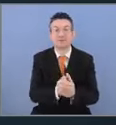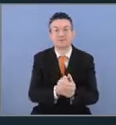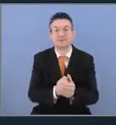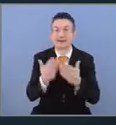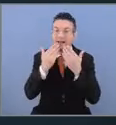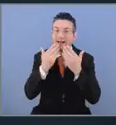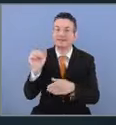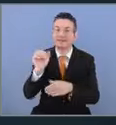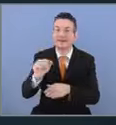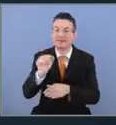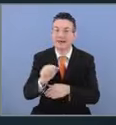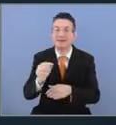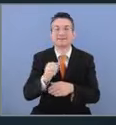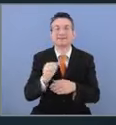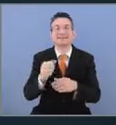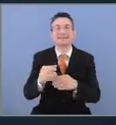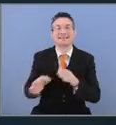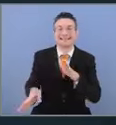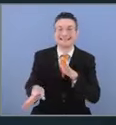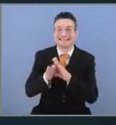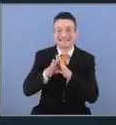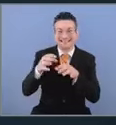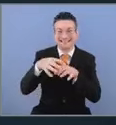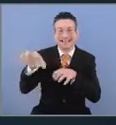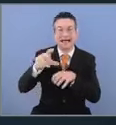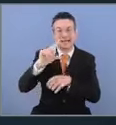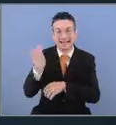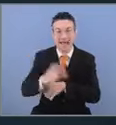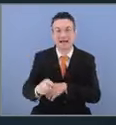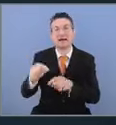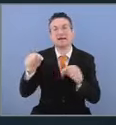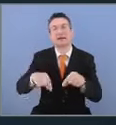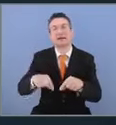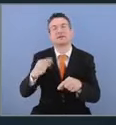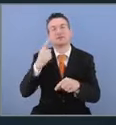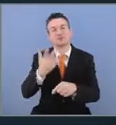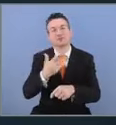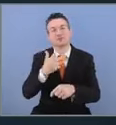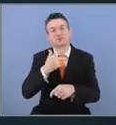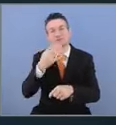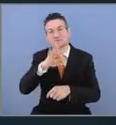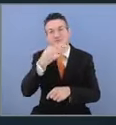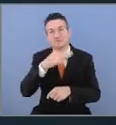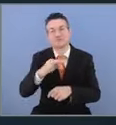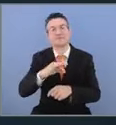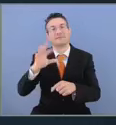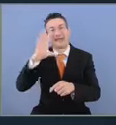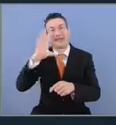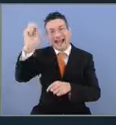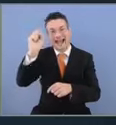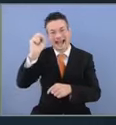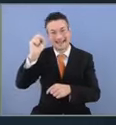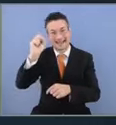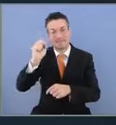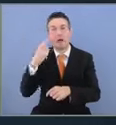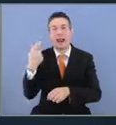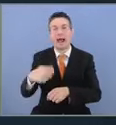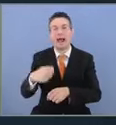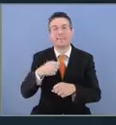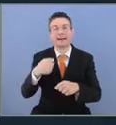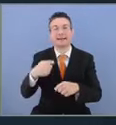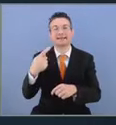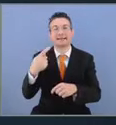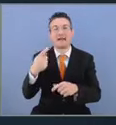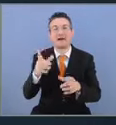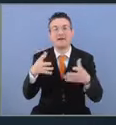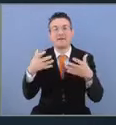Startalia. E passiamo adesso al contributo del mondo accademico con la preside della Facoltà Dipartimentale